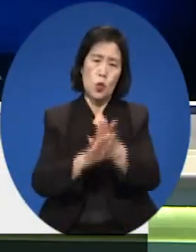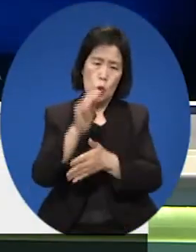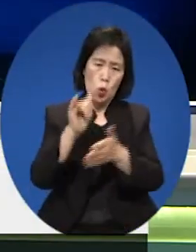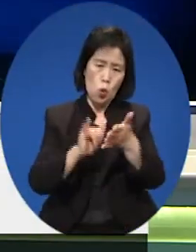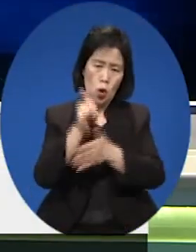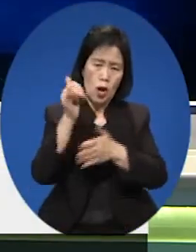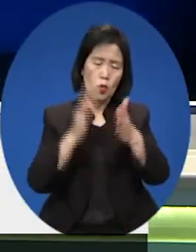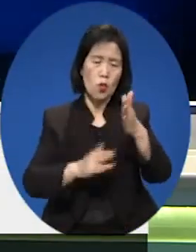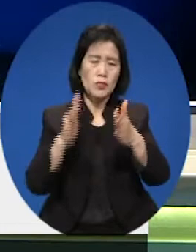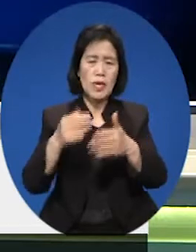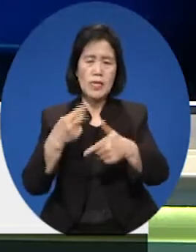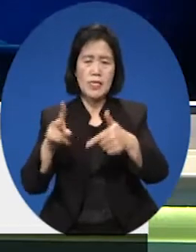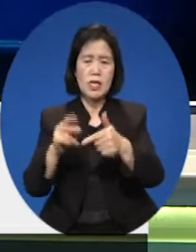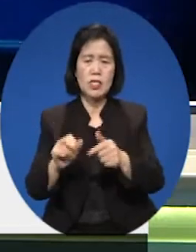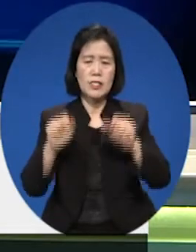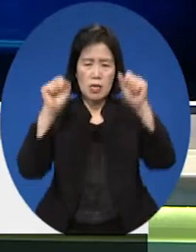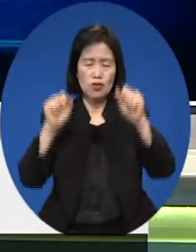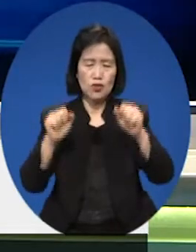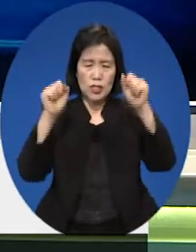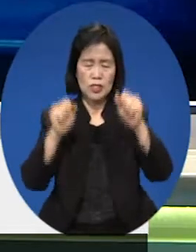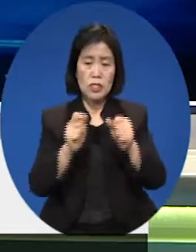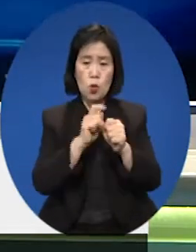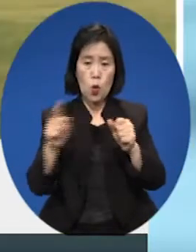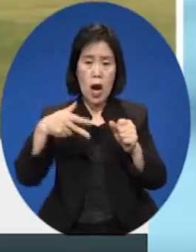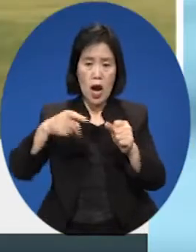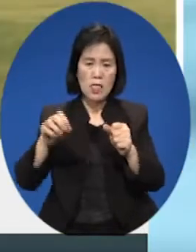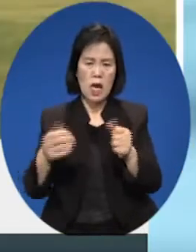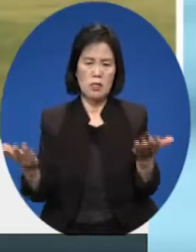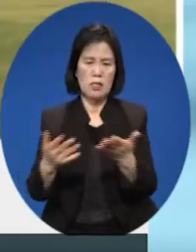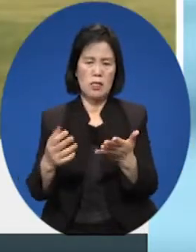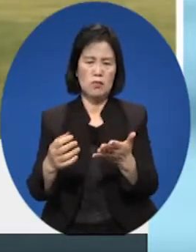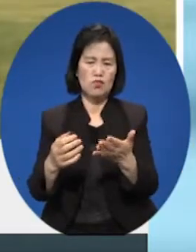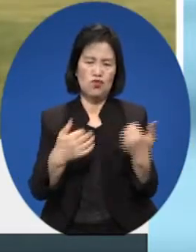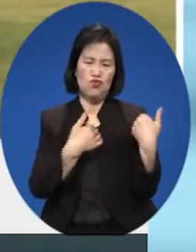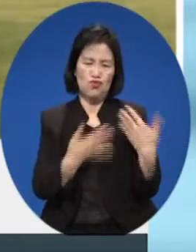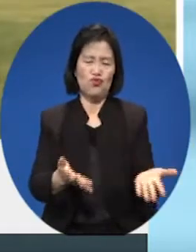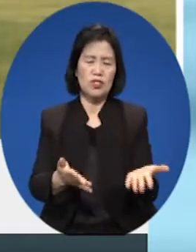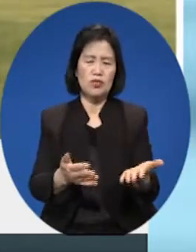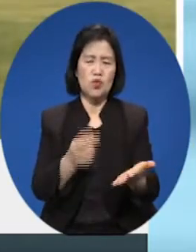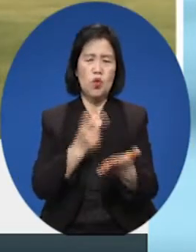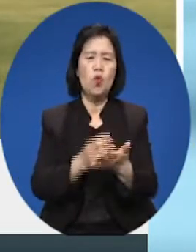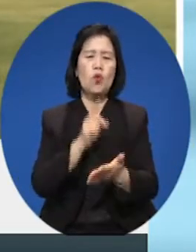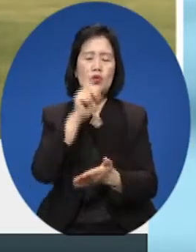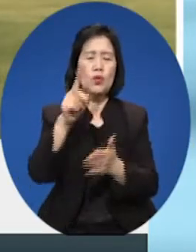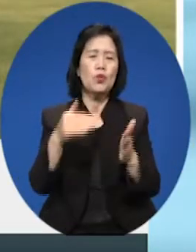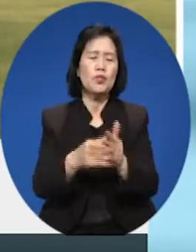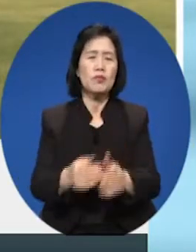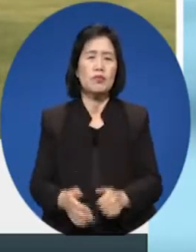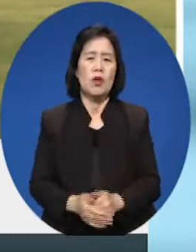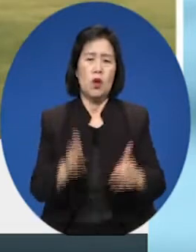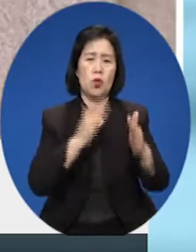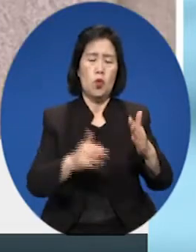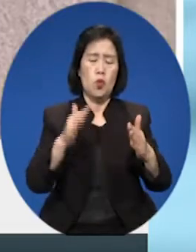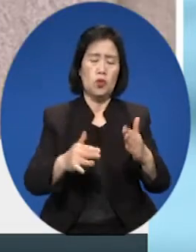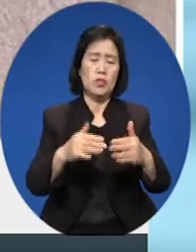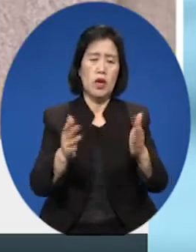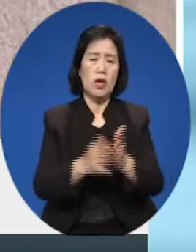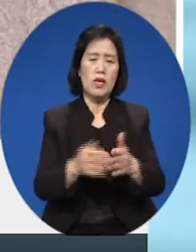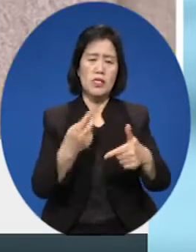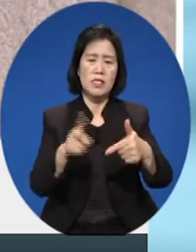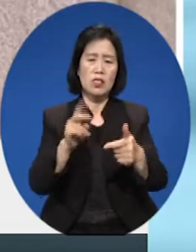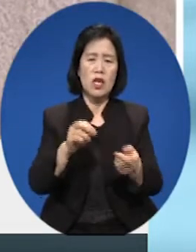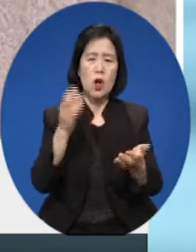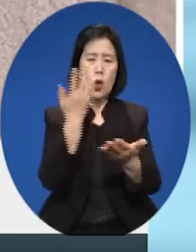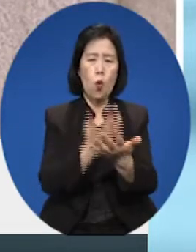인천시 체육 찌는 과장을 상대로 해서 직무유기로 고소를 했습니다 아 아 공사가 인천시에 다 공문을